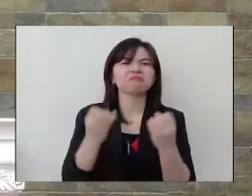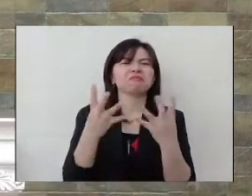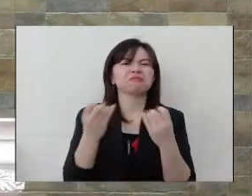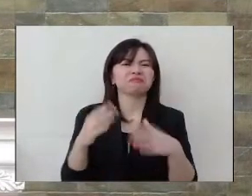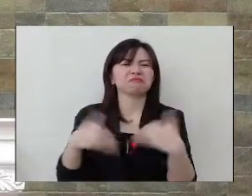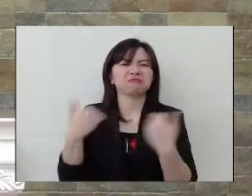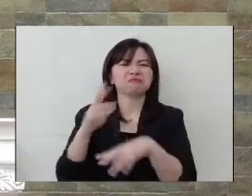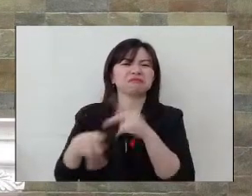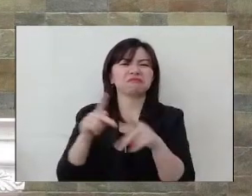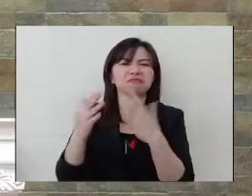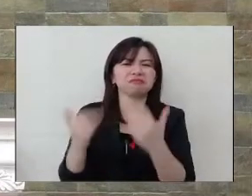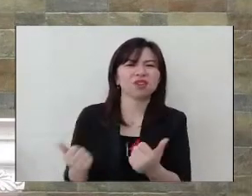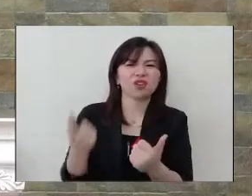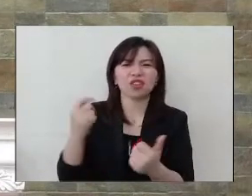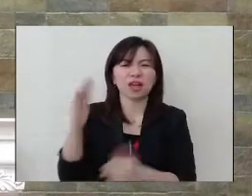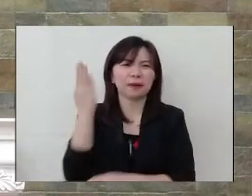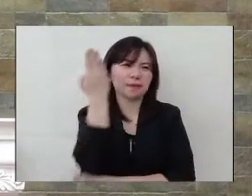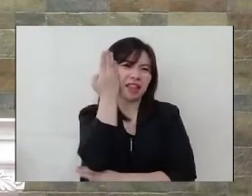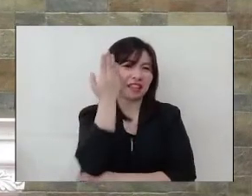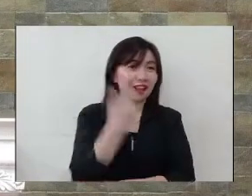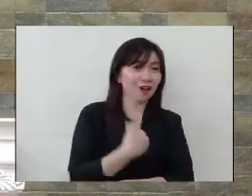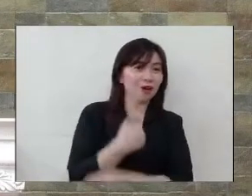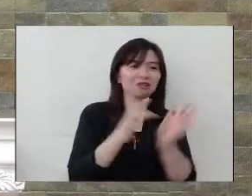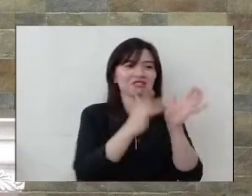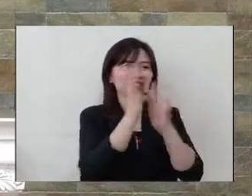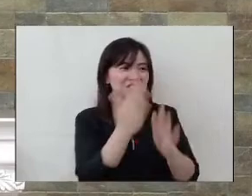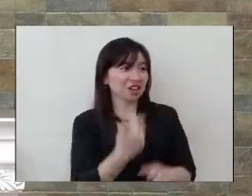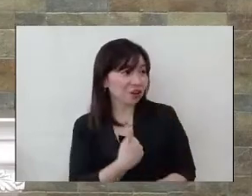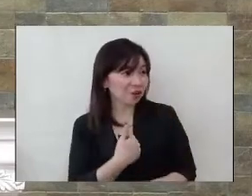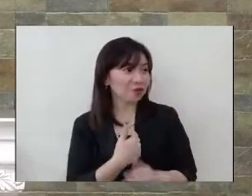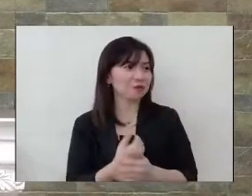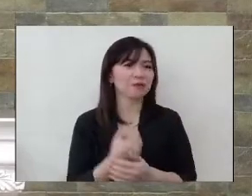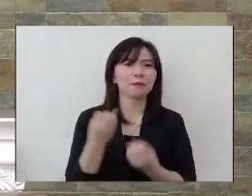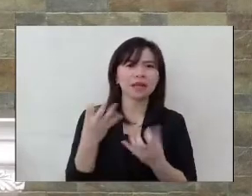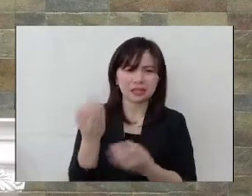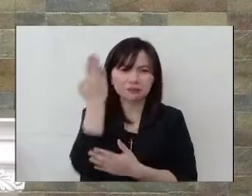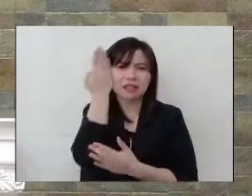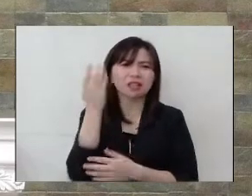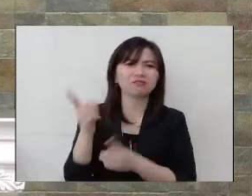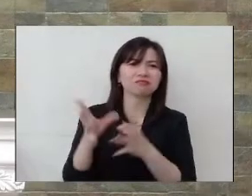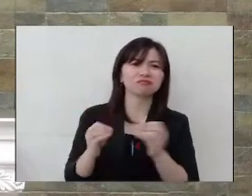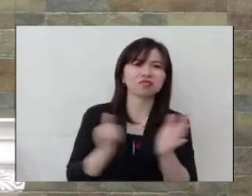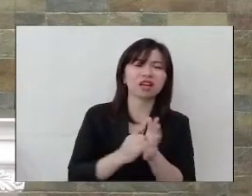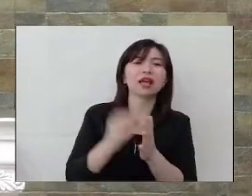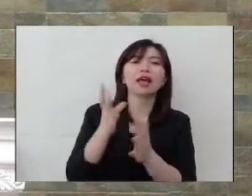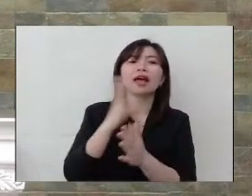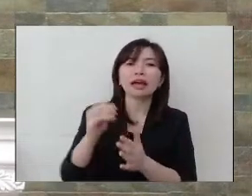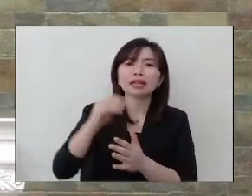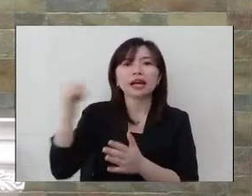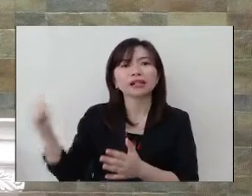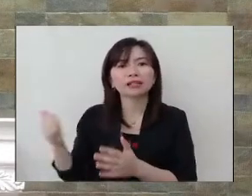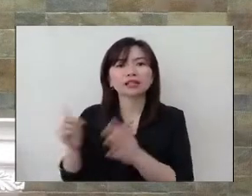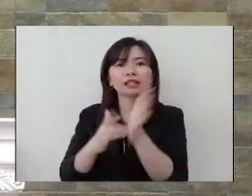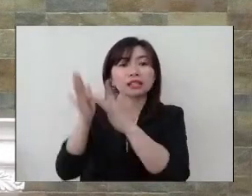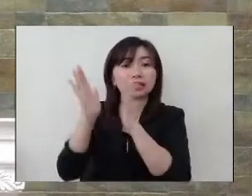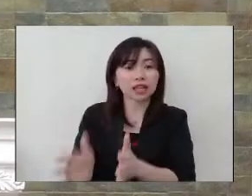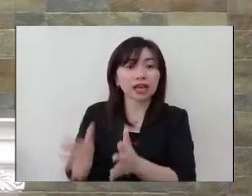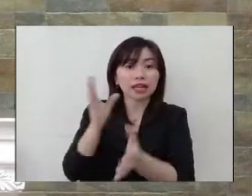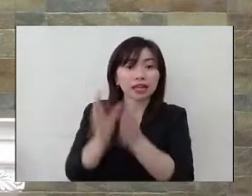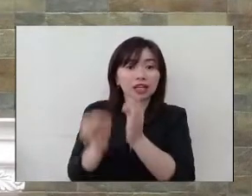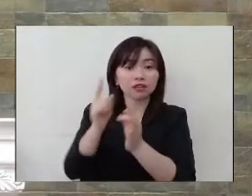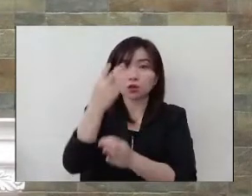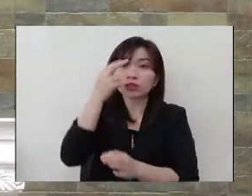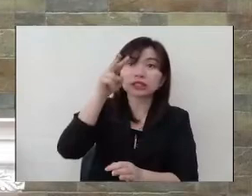ang nagkikristya-kristyanuhan lang. Sad to say, the Christian ngayon, kapag inilagay mo sa mundo,